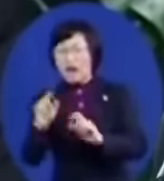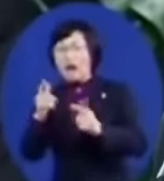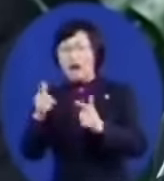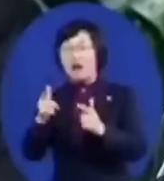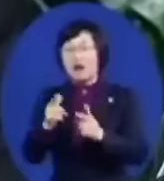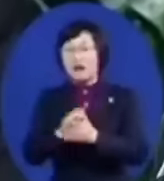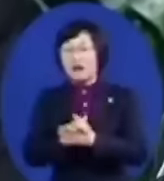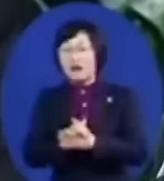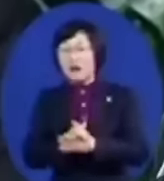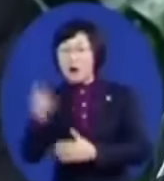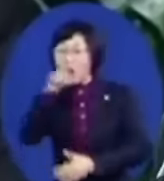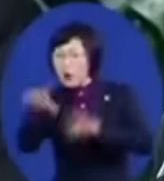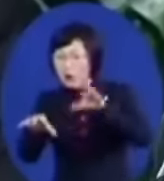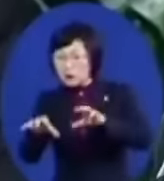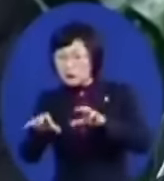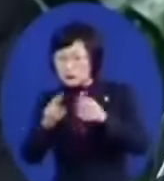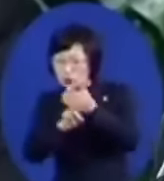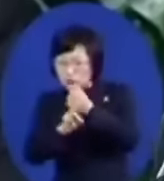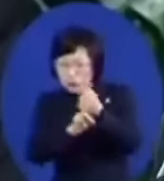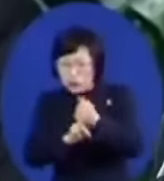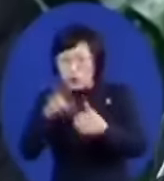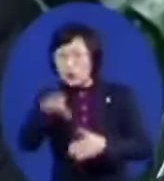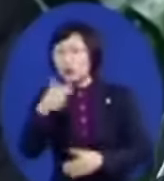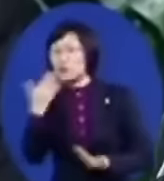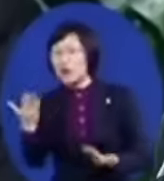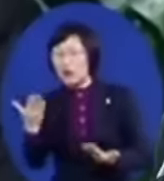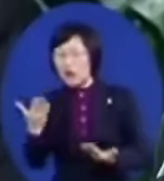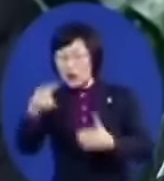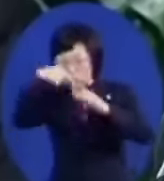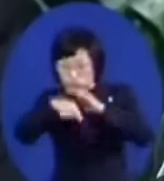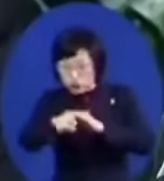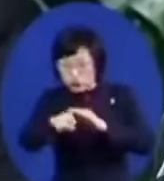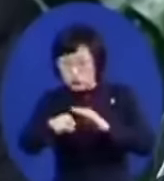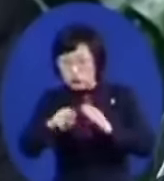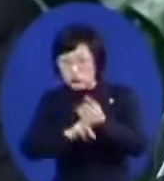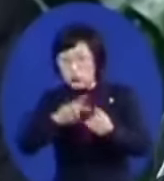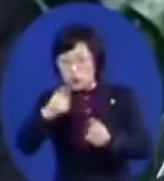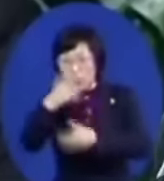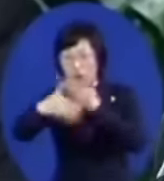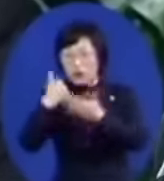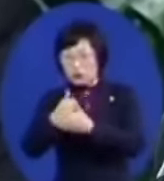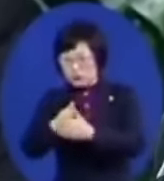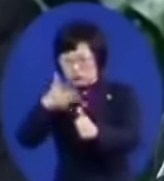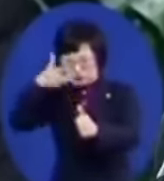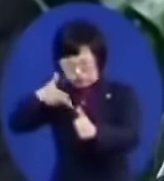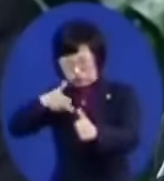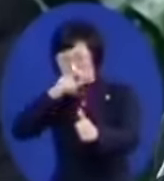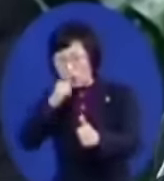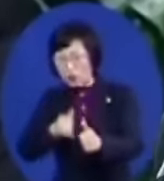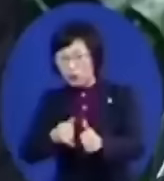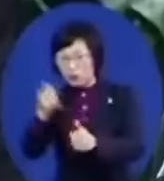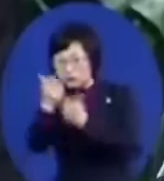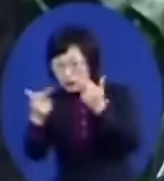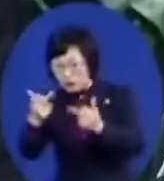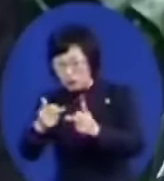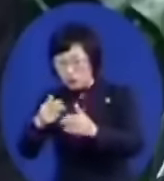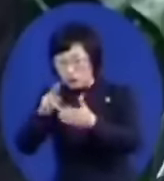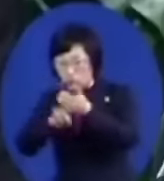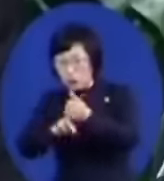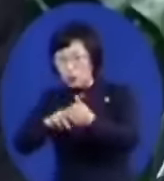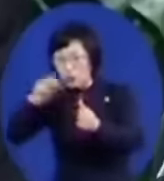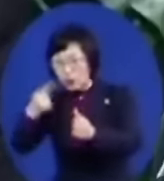가도 누가 보고 있어요. 굴 속에 들어가서 잡으려고 하니 그분이 보고 있고, 나무 밑에 들어가서 잡으려고 하니 그분이 보고